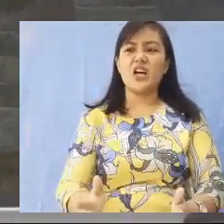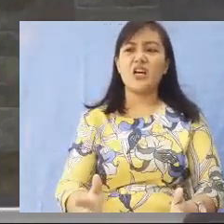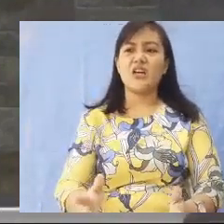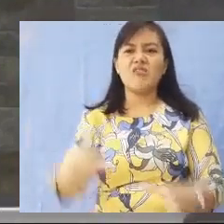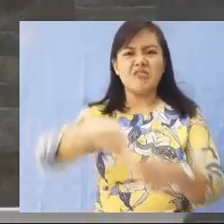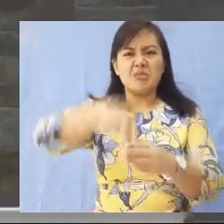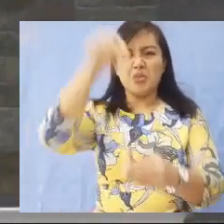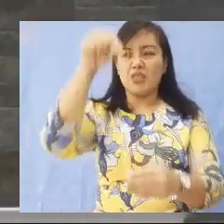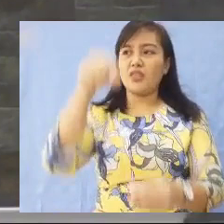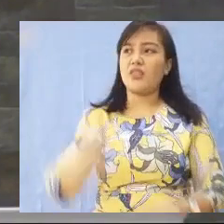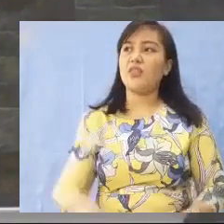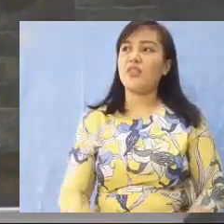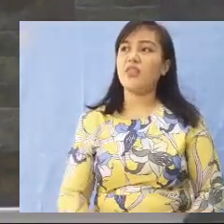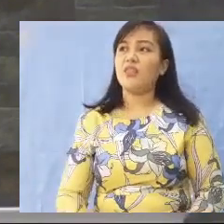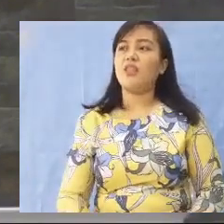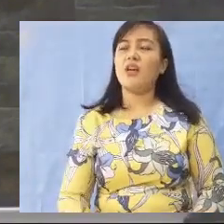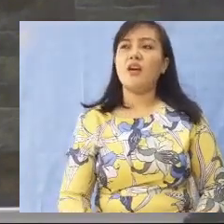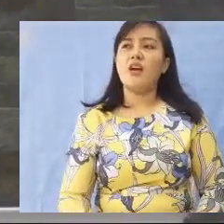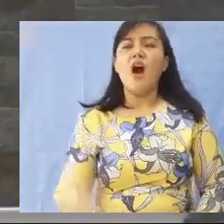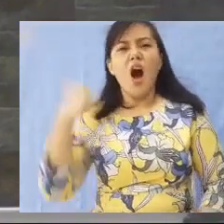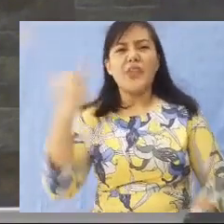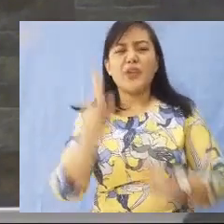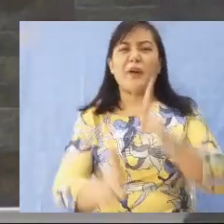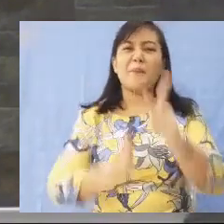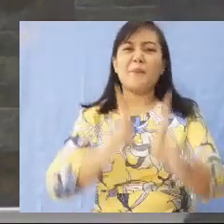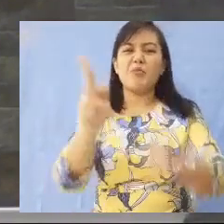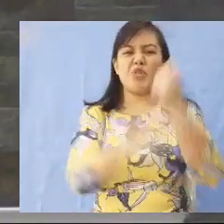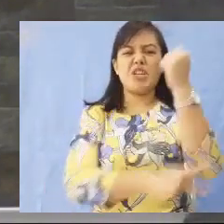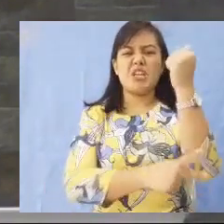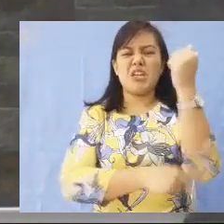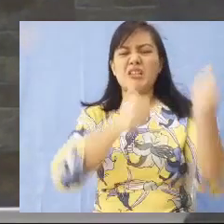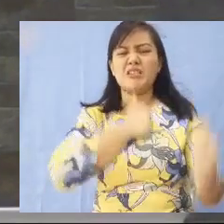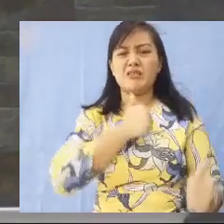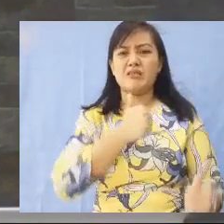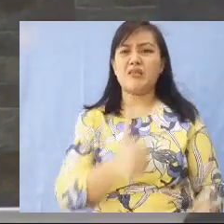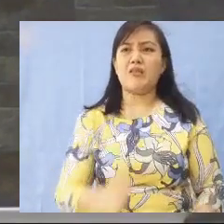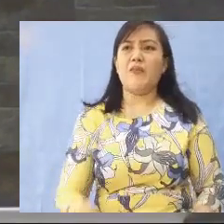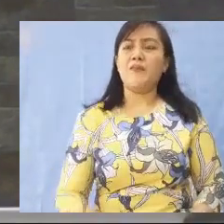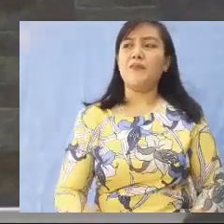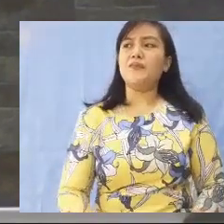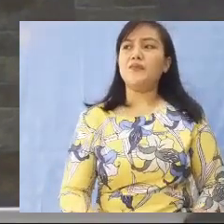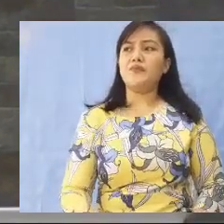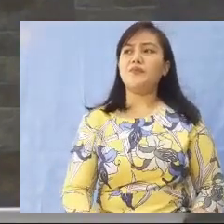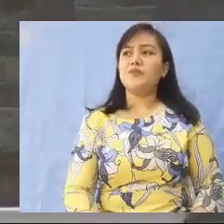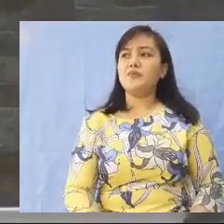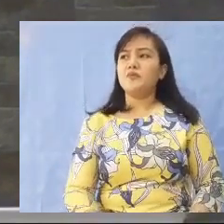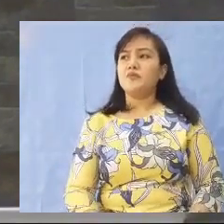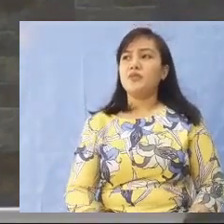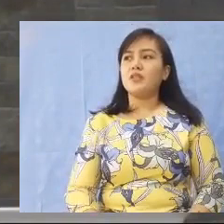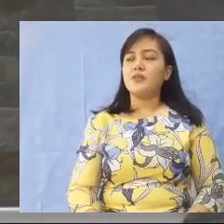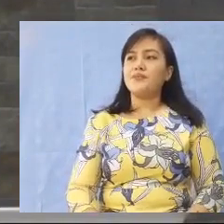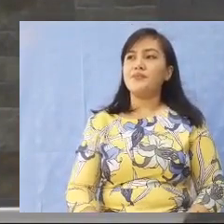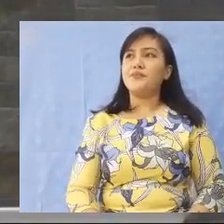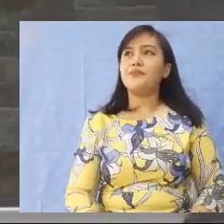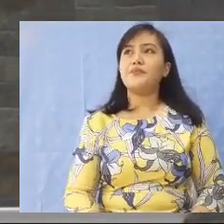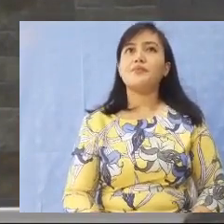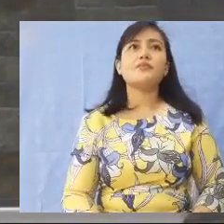Ay, napakababaw naman ang dahilan. Ipinantay mo lang yung buhay mo sa gate, sa mga gwardya. Oh.